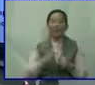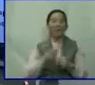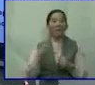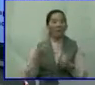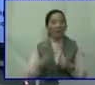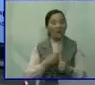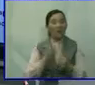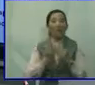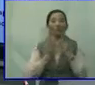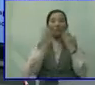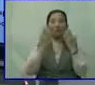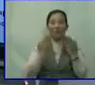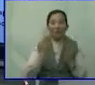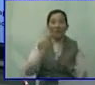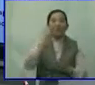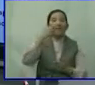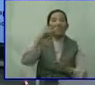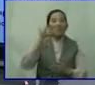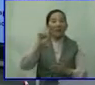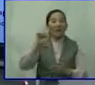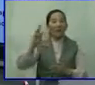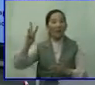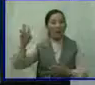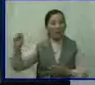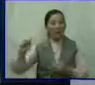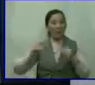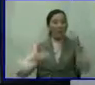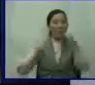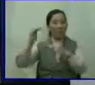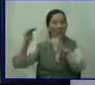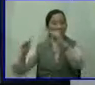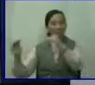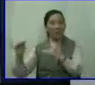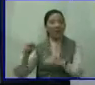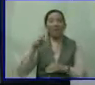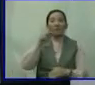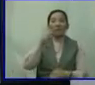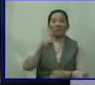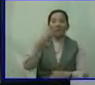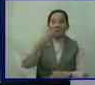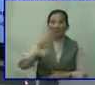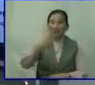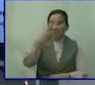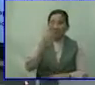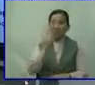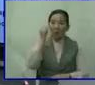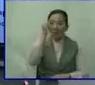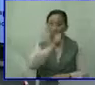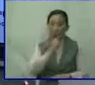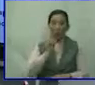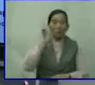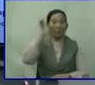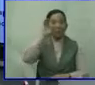читать диаграммы. В 2021 году Узбекистан